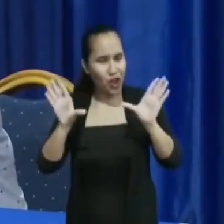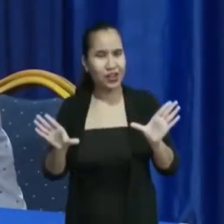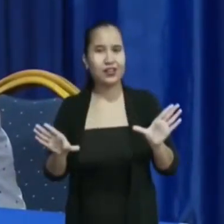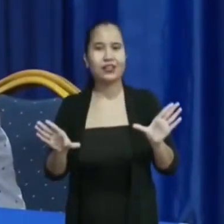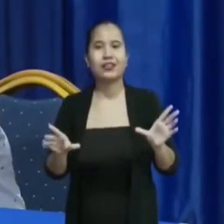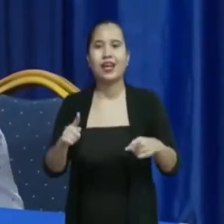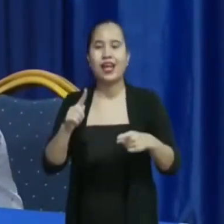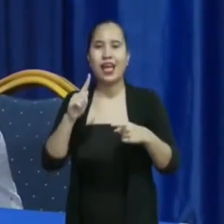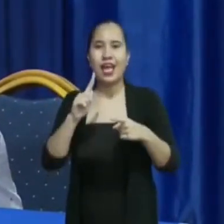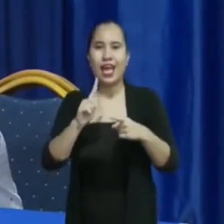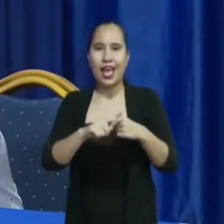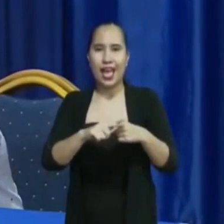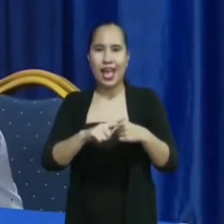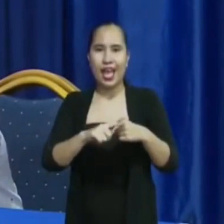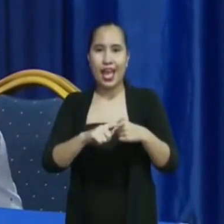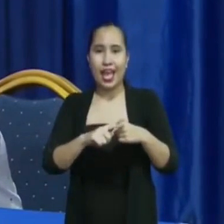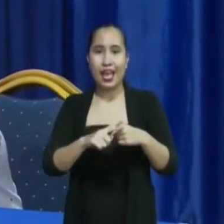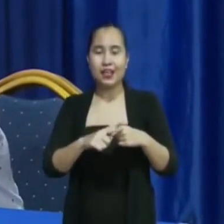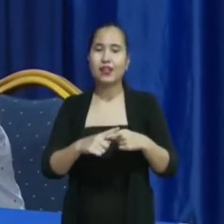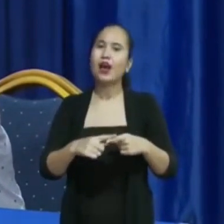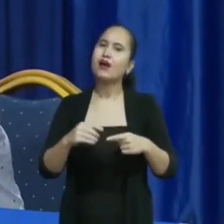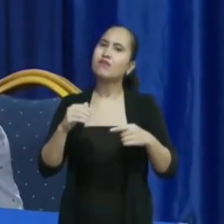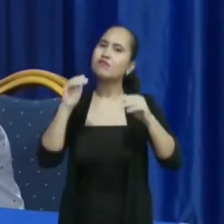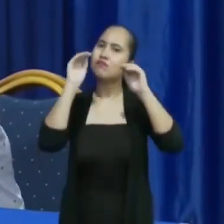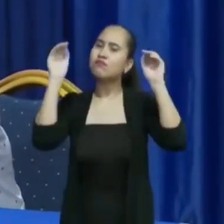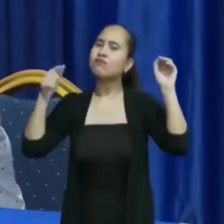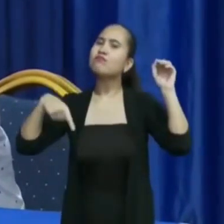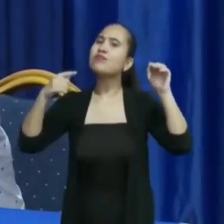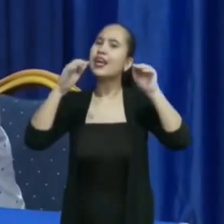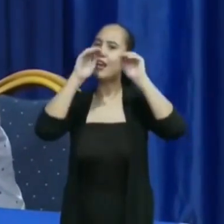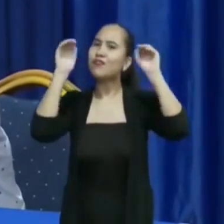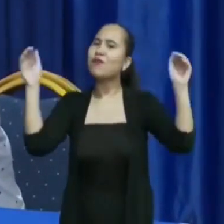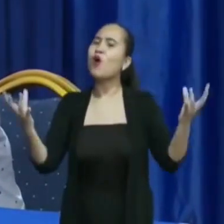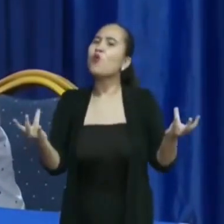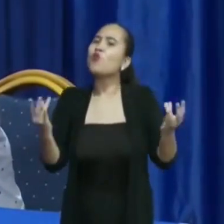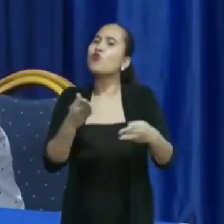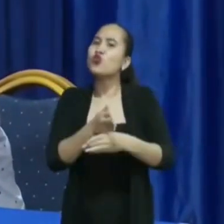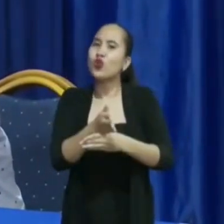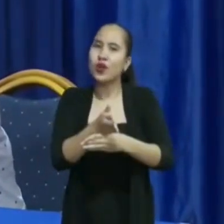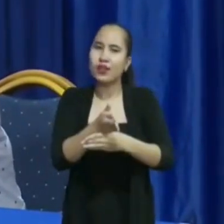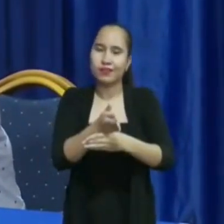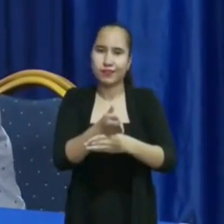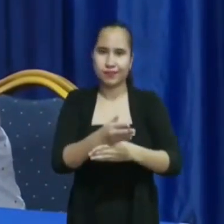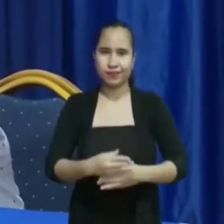verduidelijken en ze zullen nader instructies ontvangen van hoe verder.